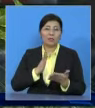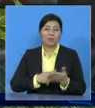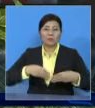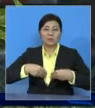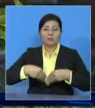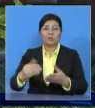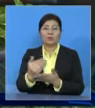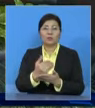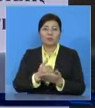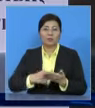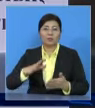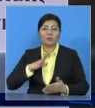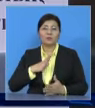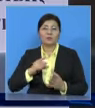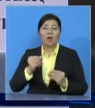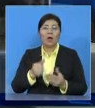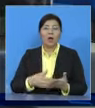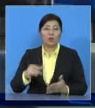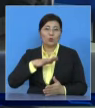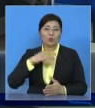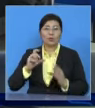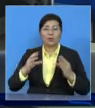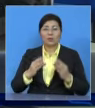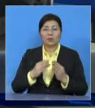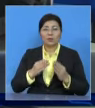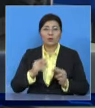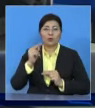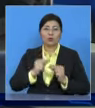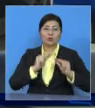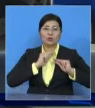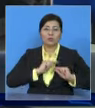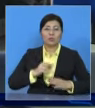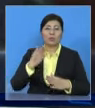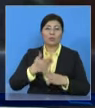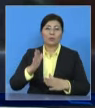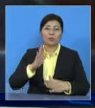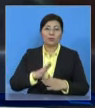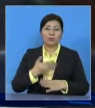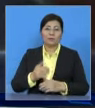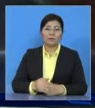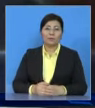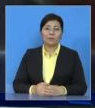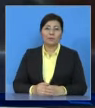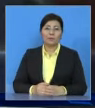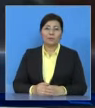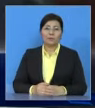тегіс жиналып қамбаға түсті. Қаржы аудандағы бірнеше саланың құрылыс жұмыстарына да бөлінген. Биыл есебінен